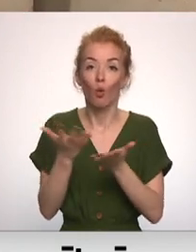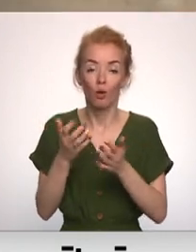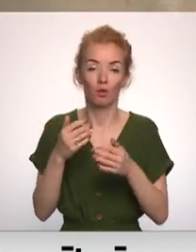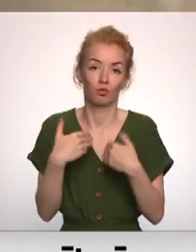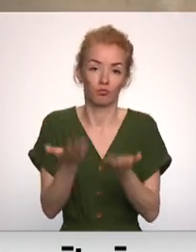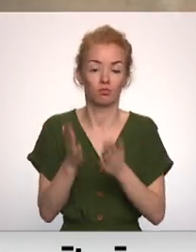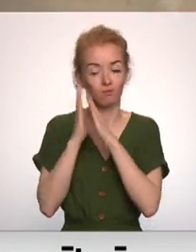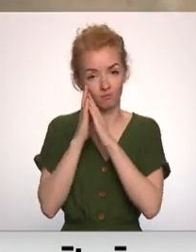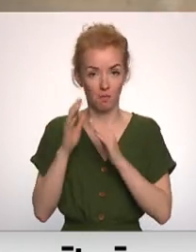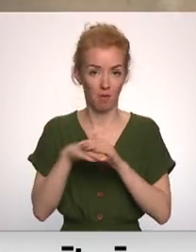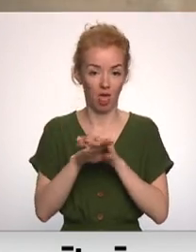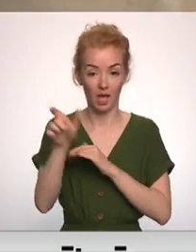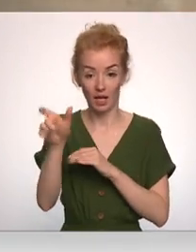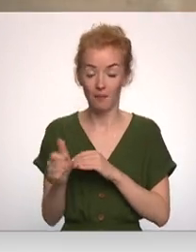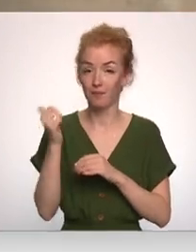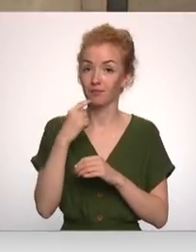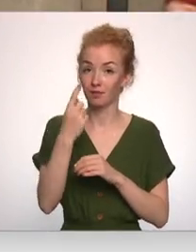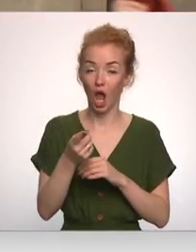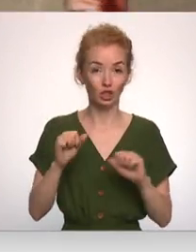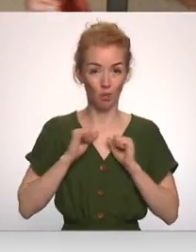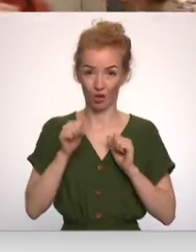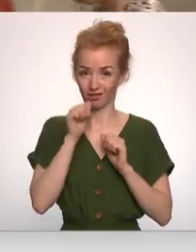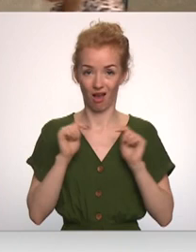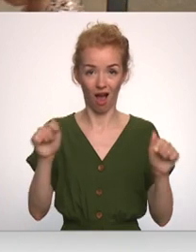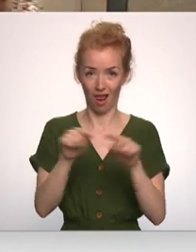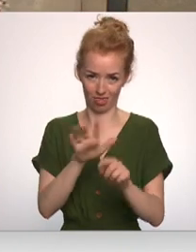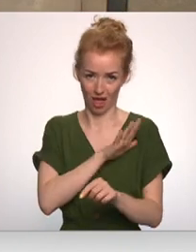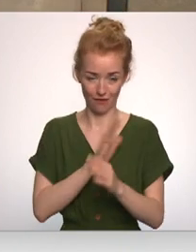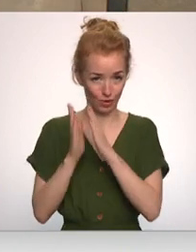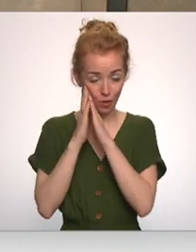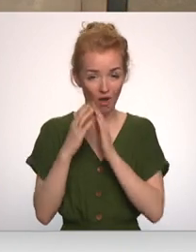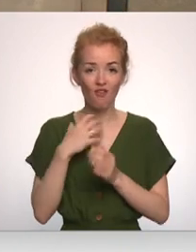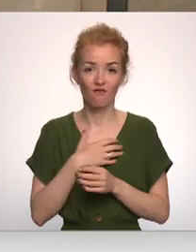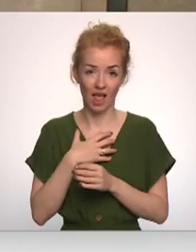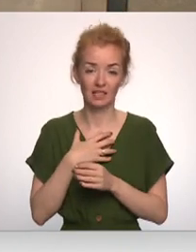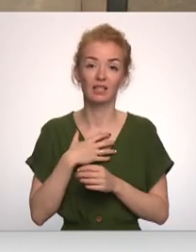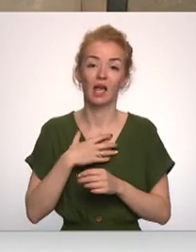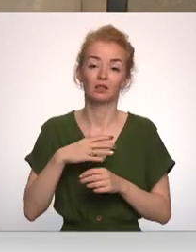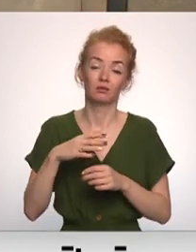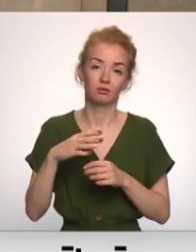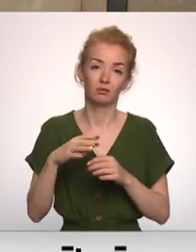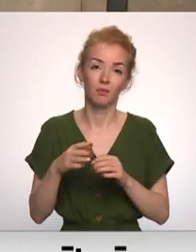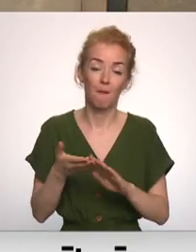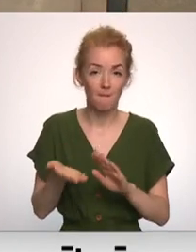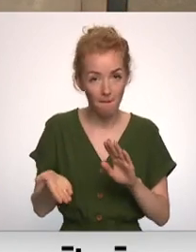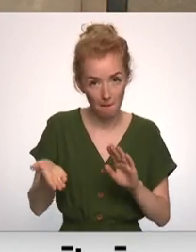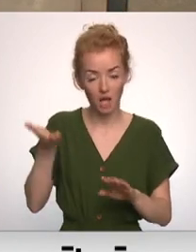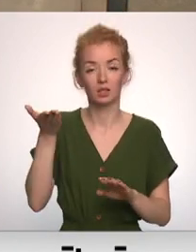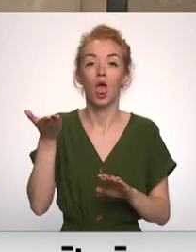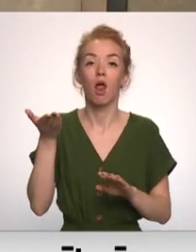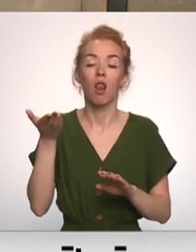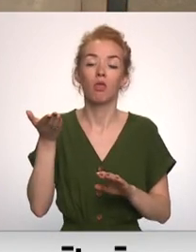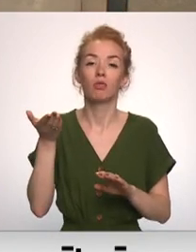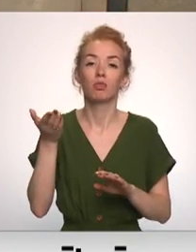izmitināšanai. Sportzālē normālā kārtā cilvēki nedzīvo. Mums nāksies celt pašvaldībām kaut kādā mērā, varbūt